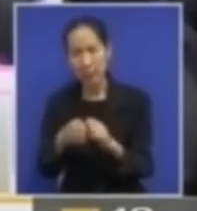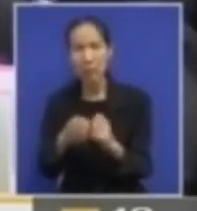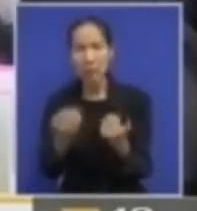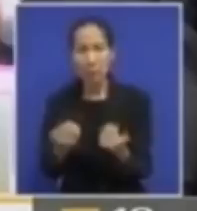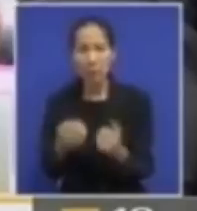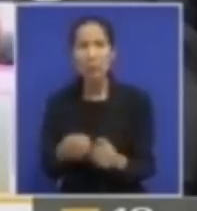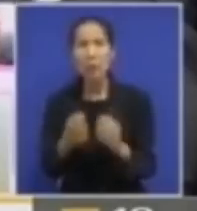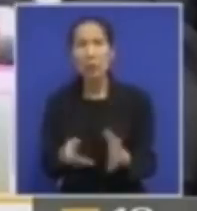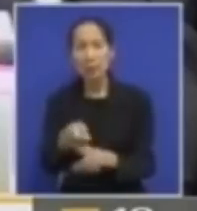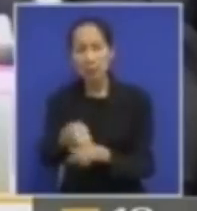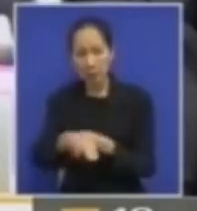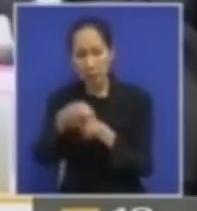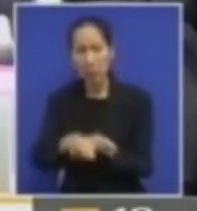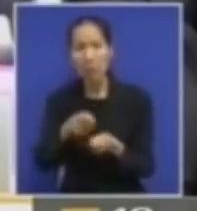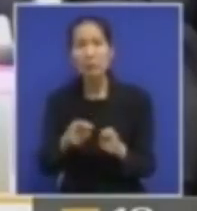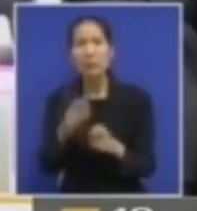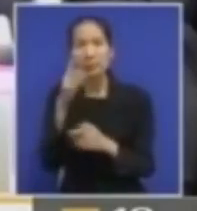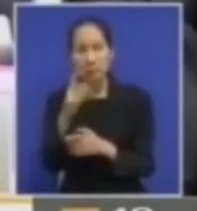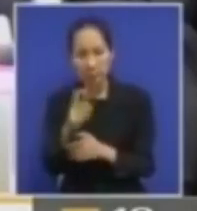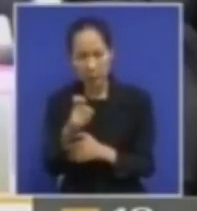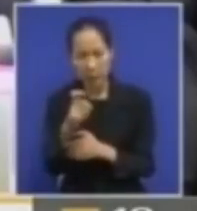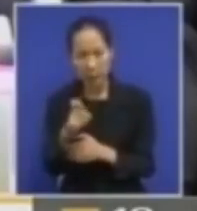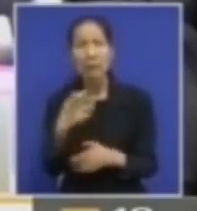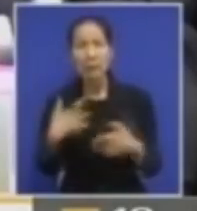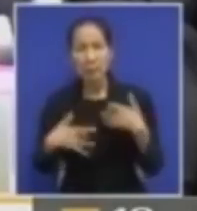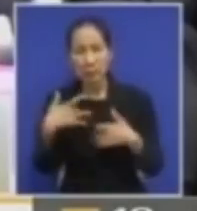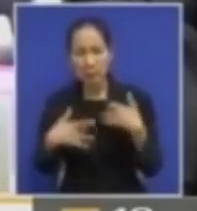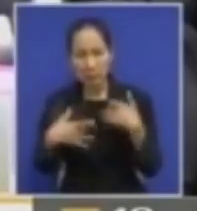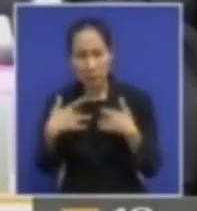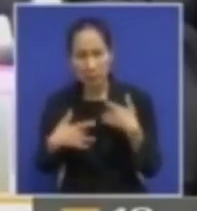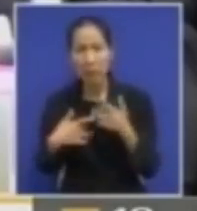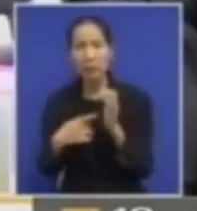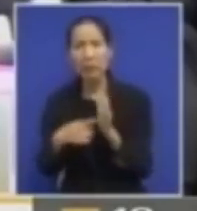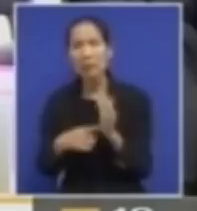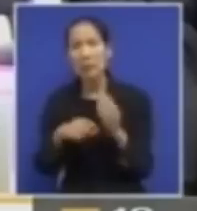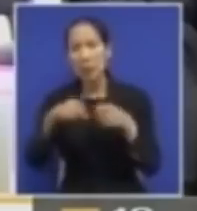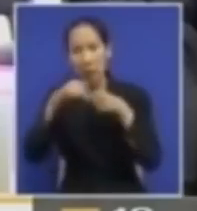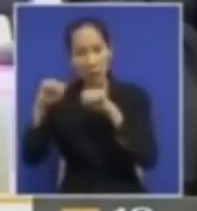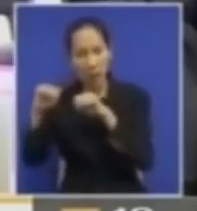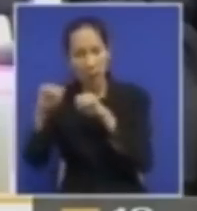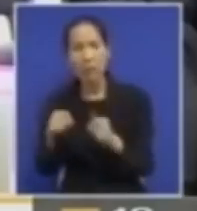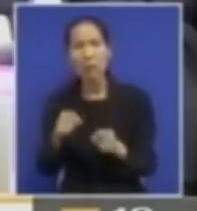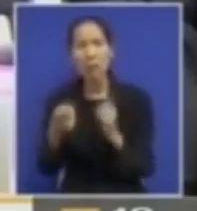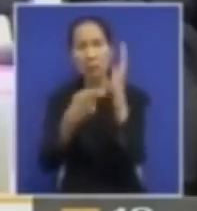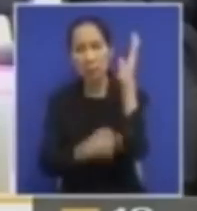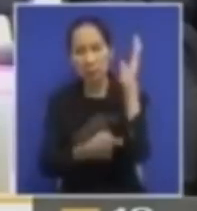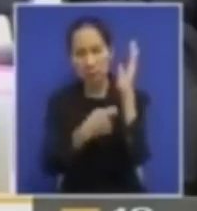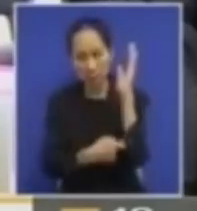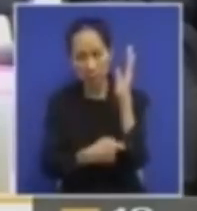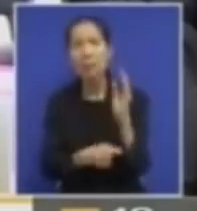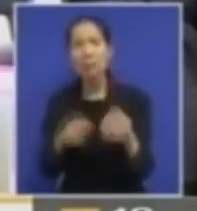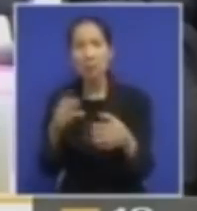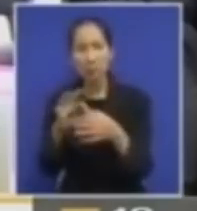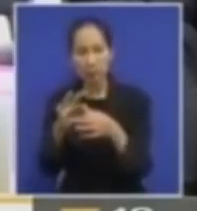ยางก็จะตายอันนี้คือภาพสะท้อนจริงครับภาพสะท้อนจริงเกิดจากสิ่งเหล่านี้ครับ